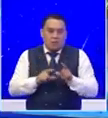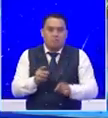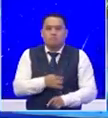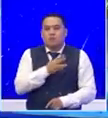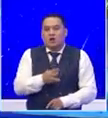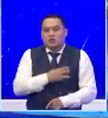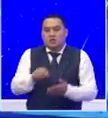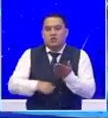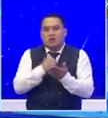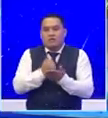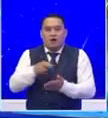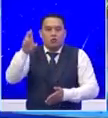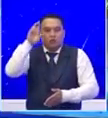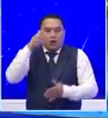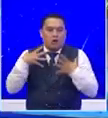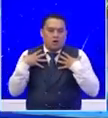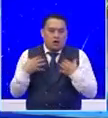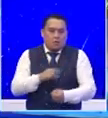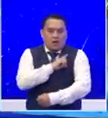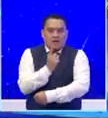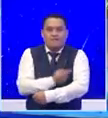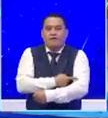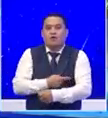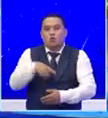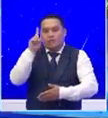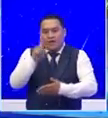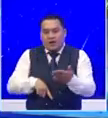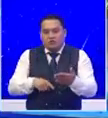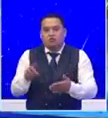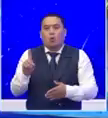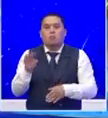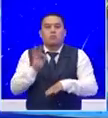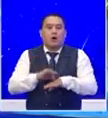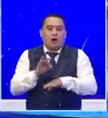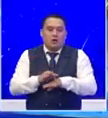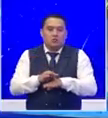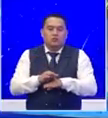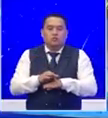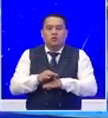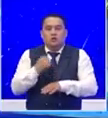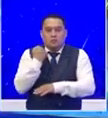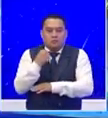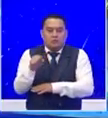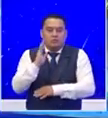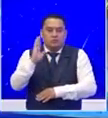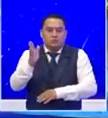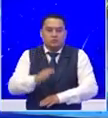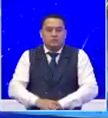университета. Они пожелали Елбасы крепкого здоровья и выразили уверенность, что болезни не сломить лидера